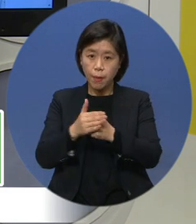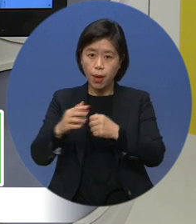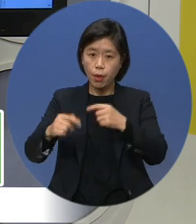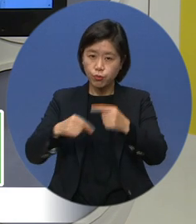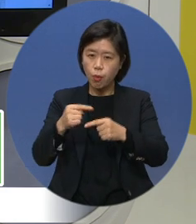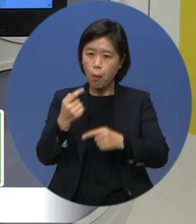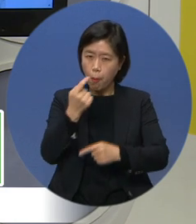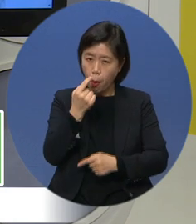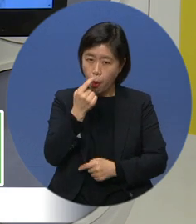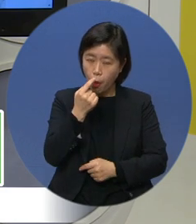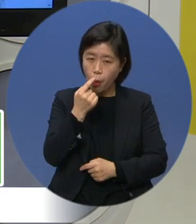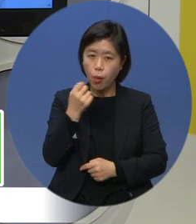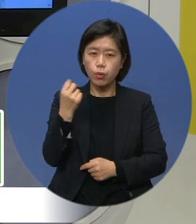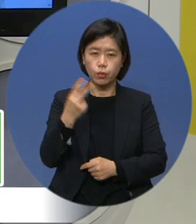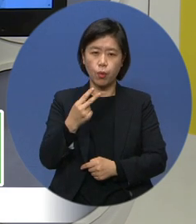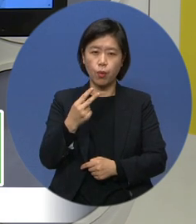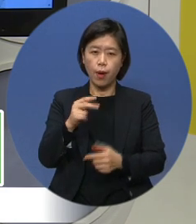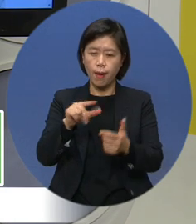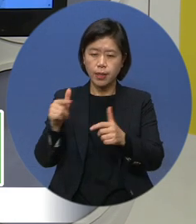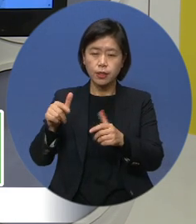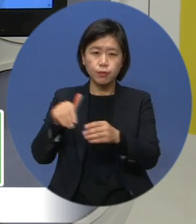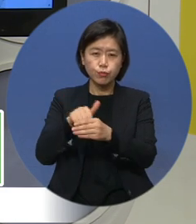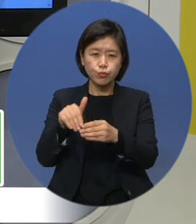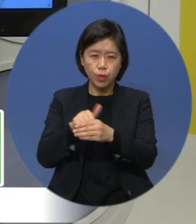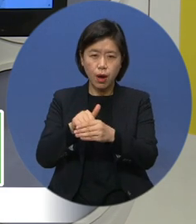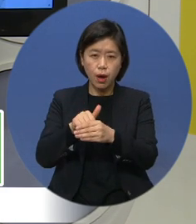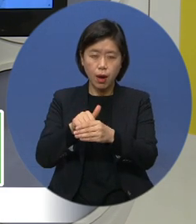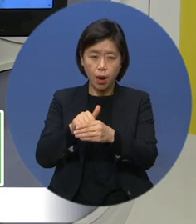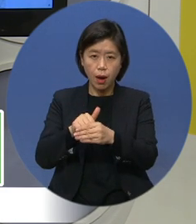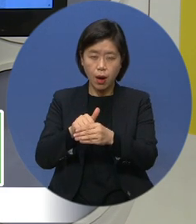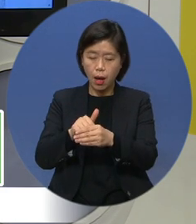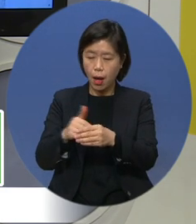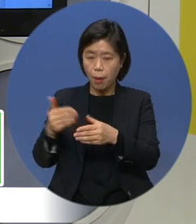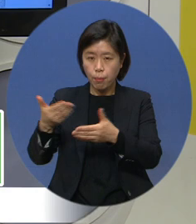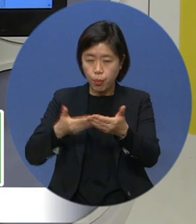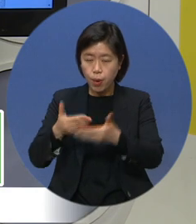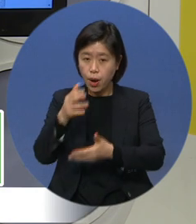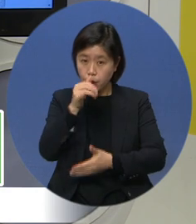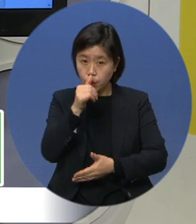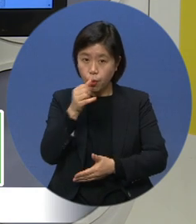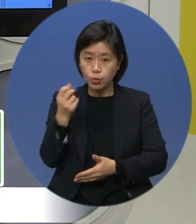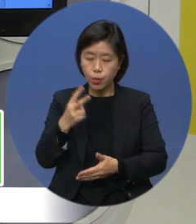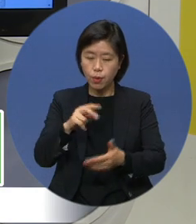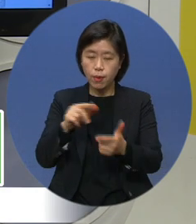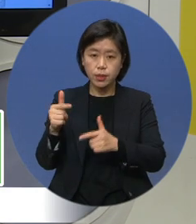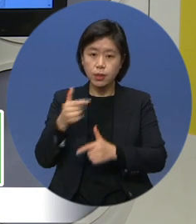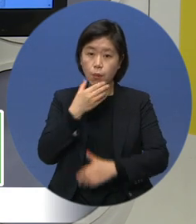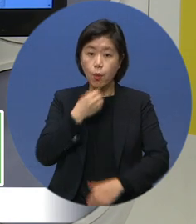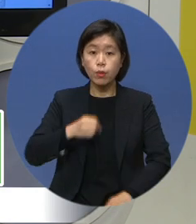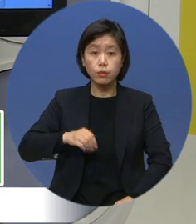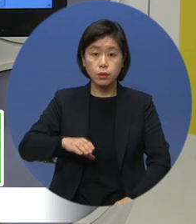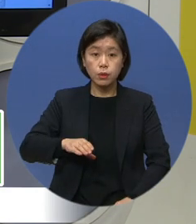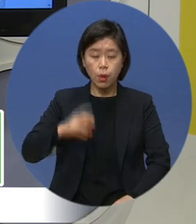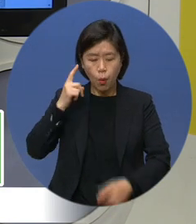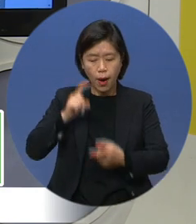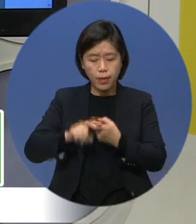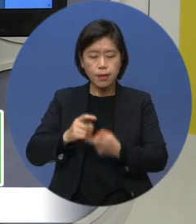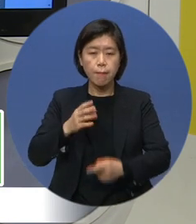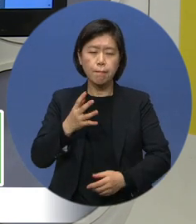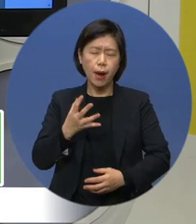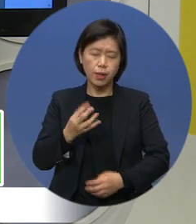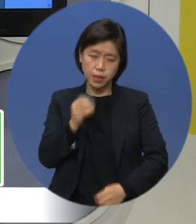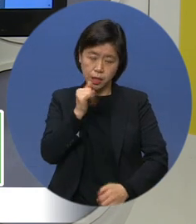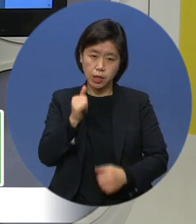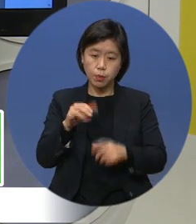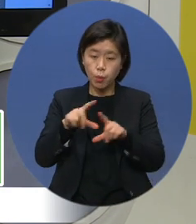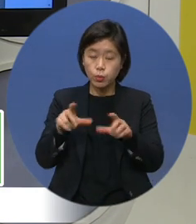되고 있다며 수 월을 배우는 방송도 있고 문화 소식도 많아 복지에 관심이 많은 자신은 물론 장애인들에게